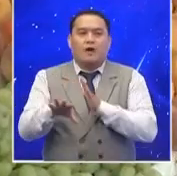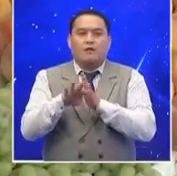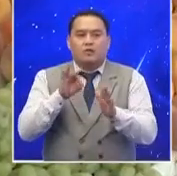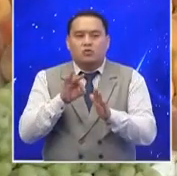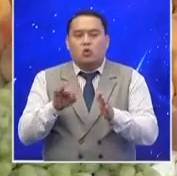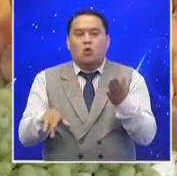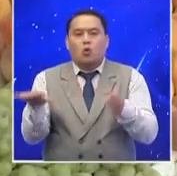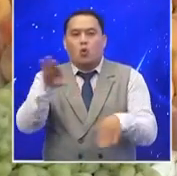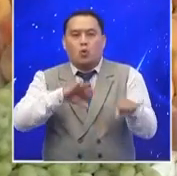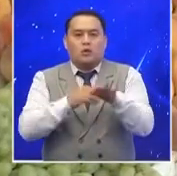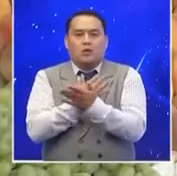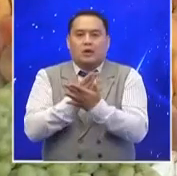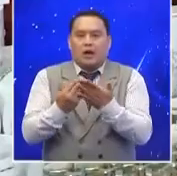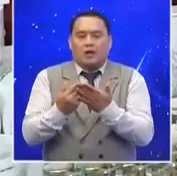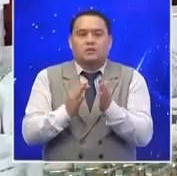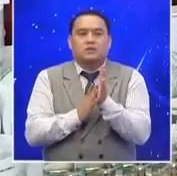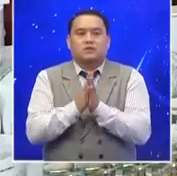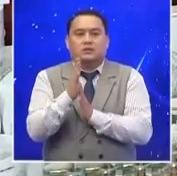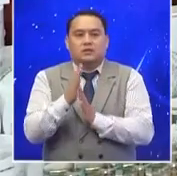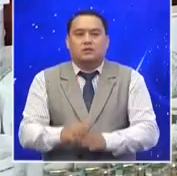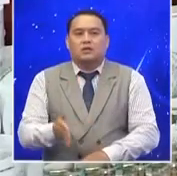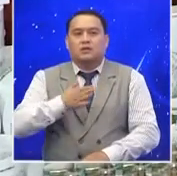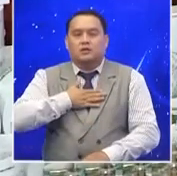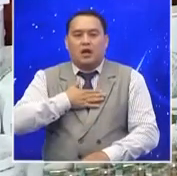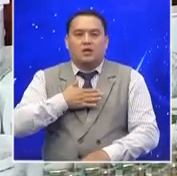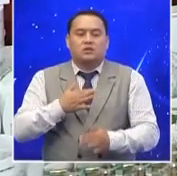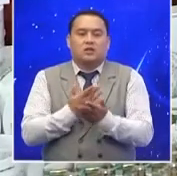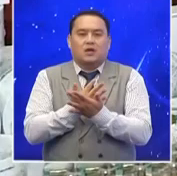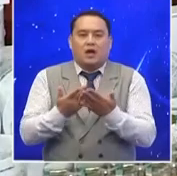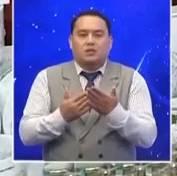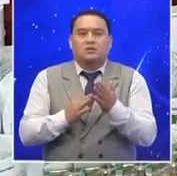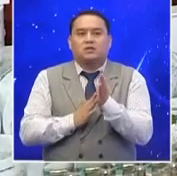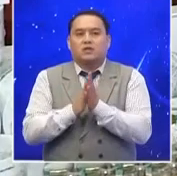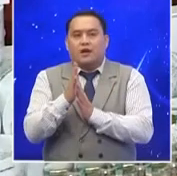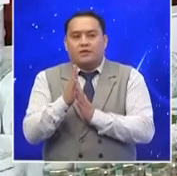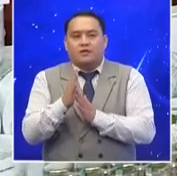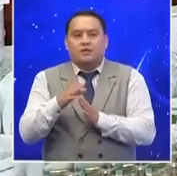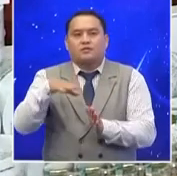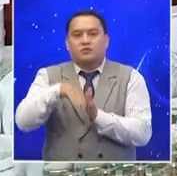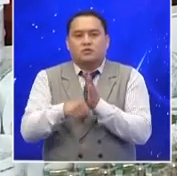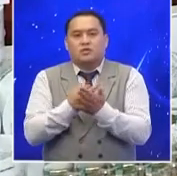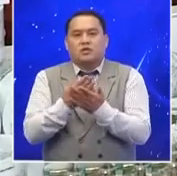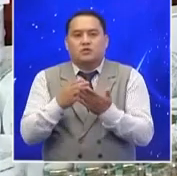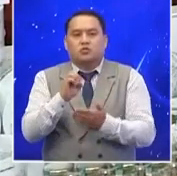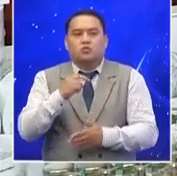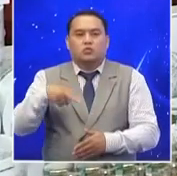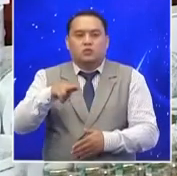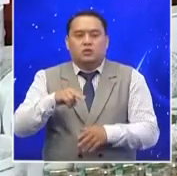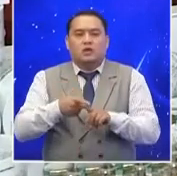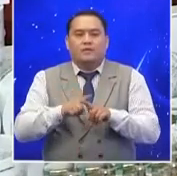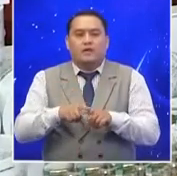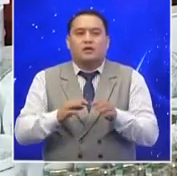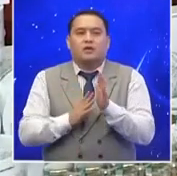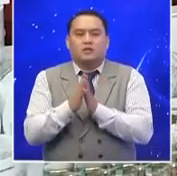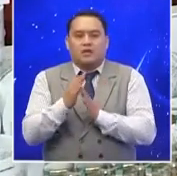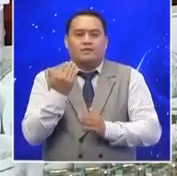отдается горному разнотравию. Сорт нашего меда «Горное разнотравие» в составе находится несколько сотен видов лекарственных трав и